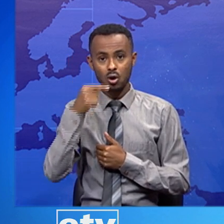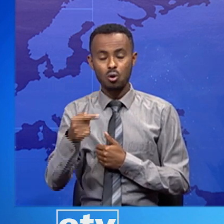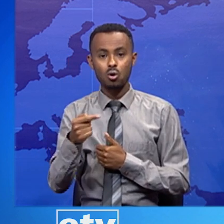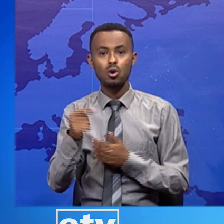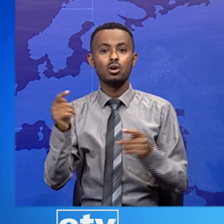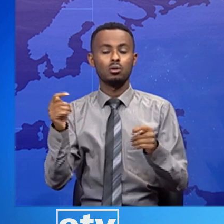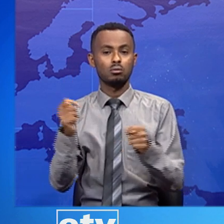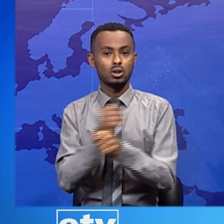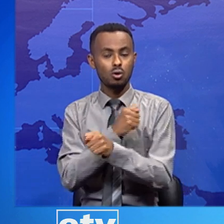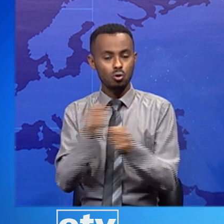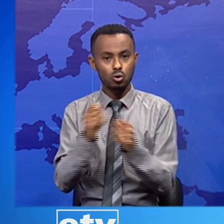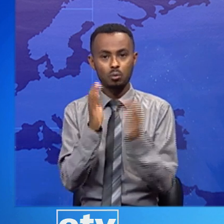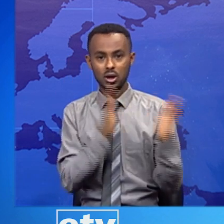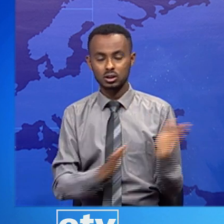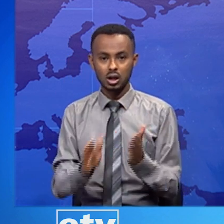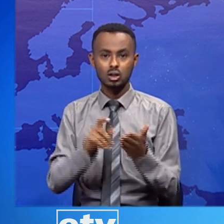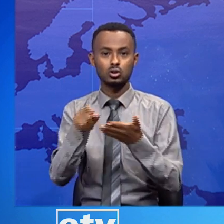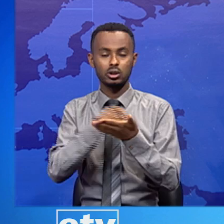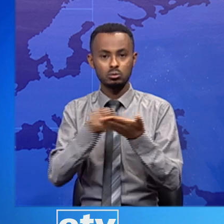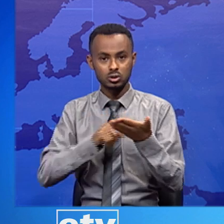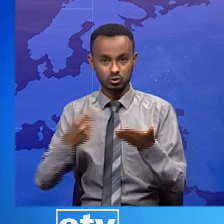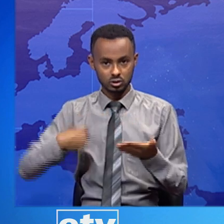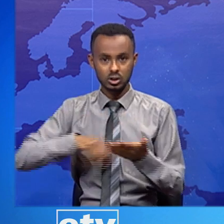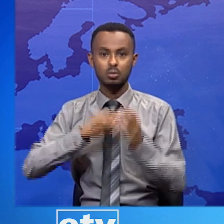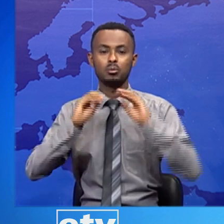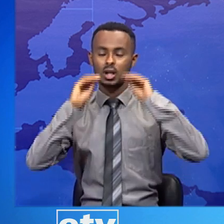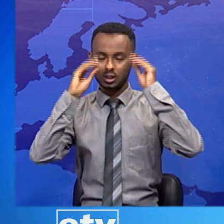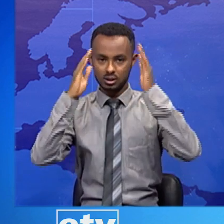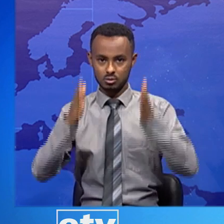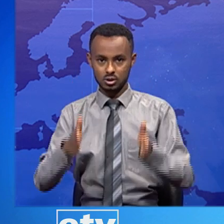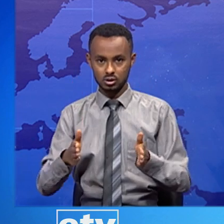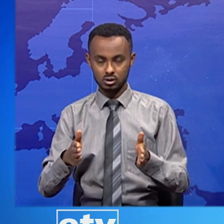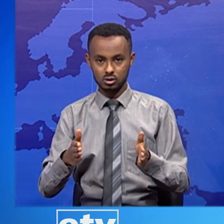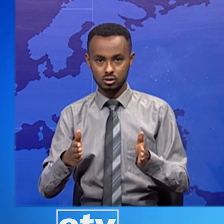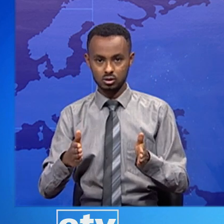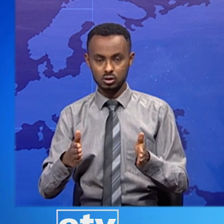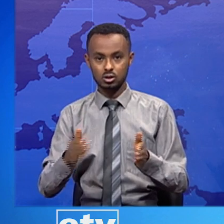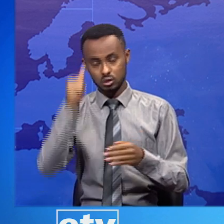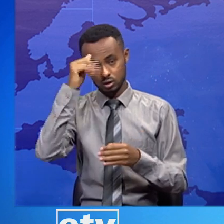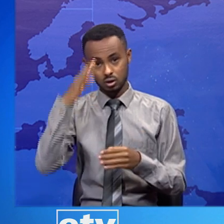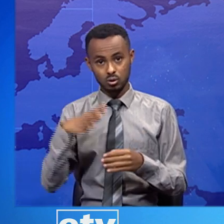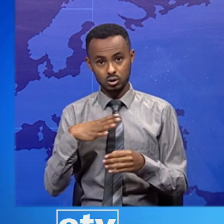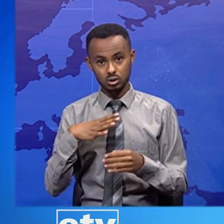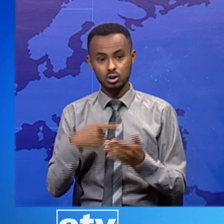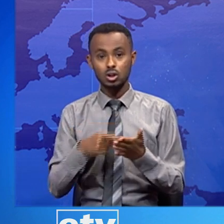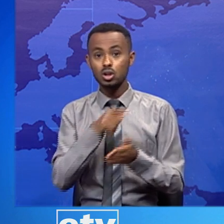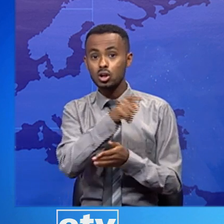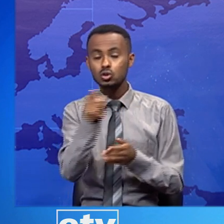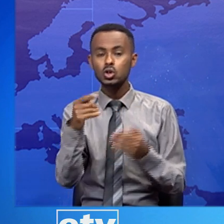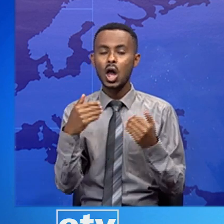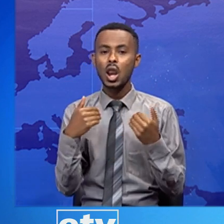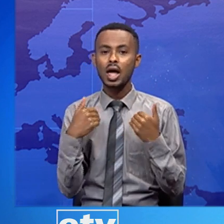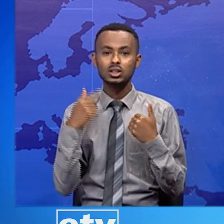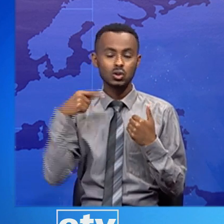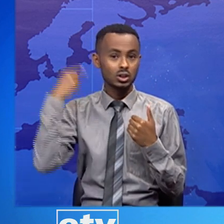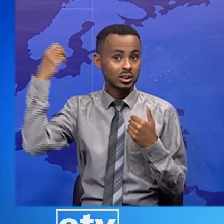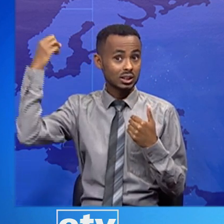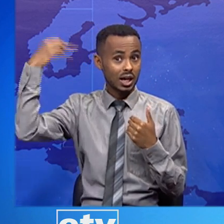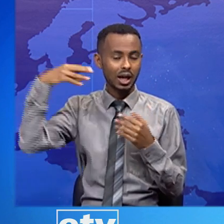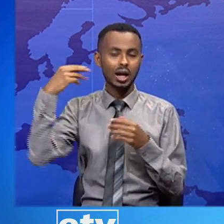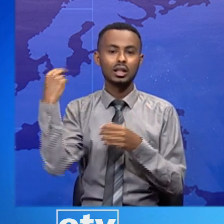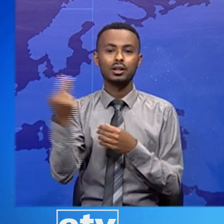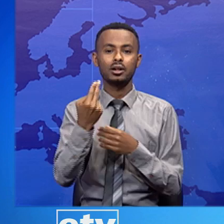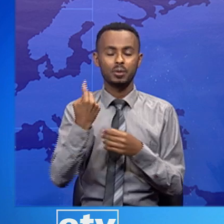የሚያዘጋጁ የሚያስተምሩ ሰዎች እነሱ ያላቸው ጸጋ ታመን